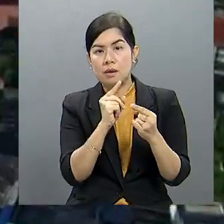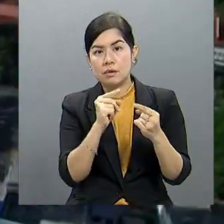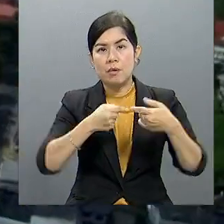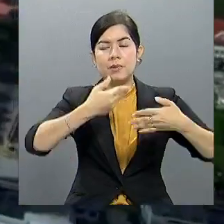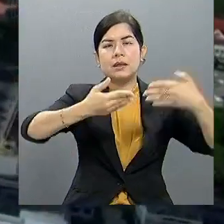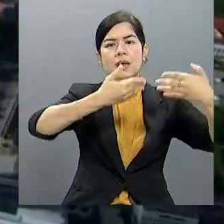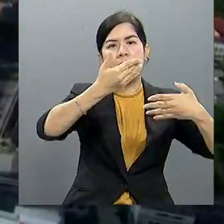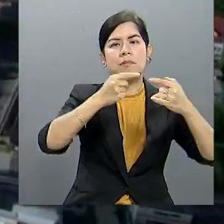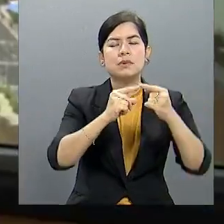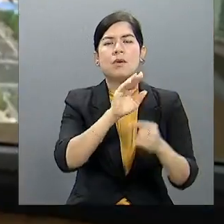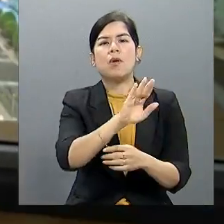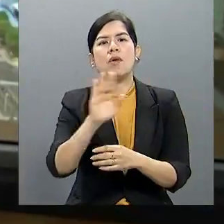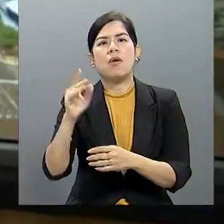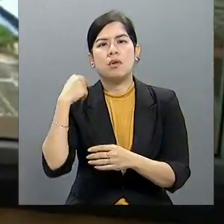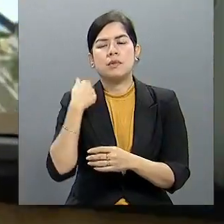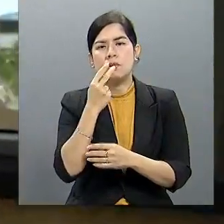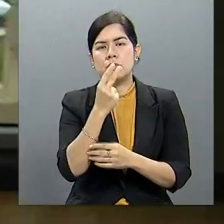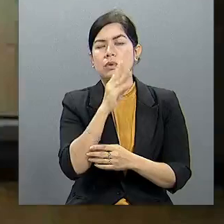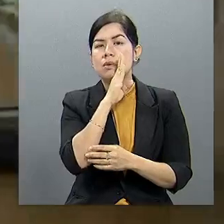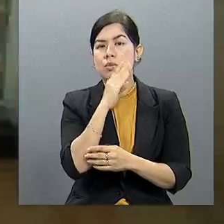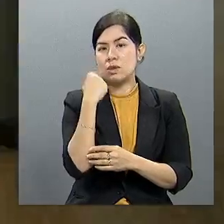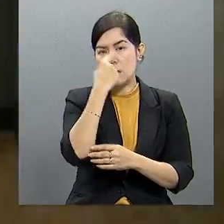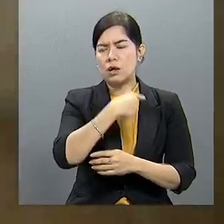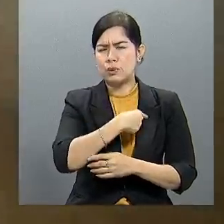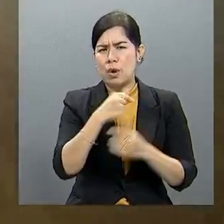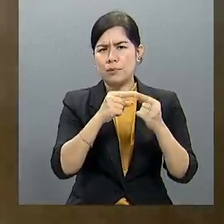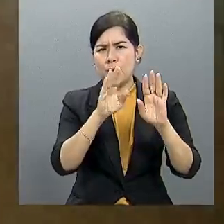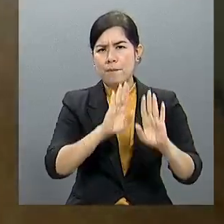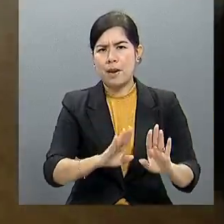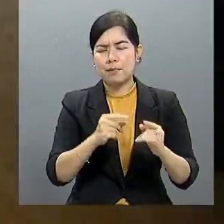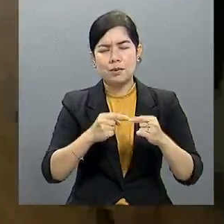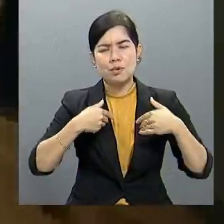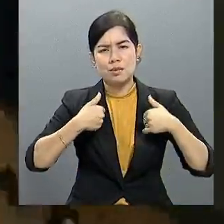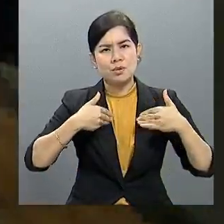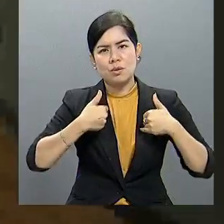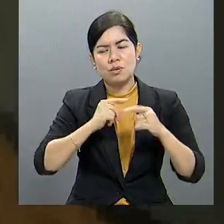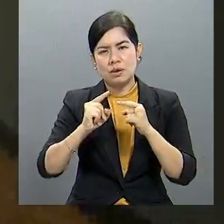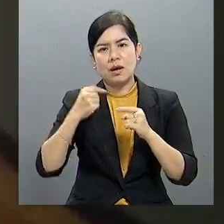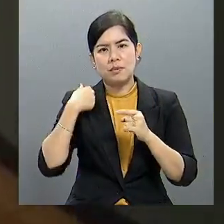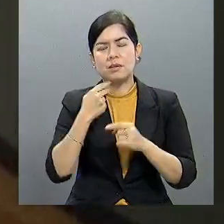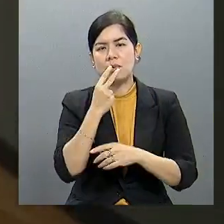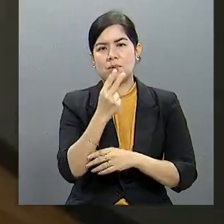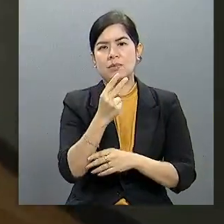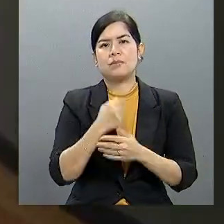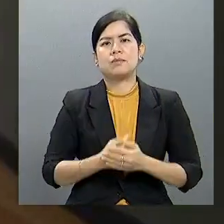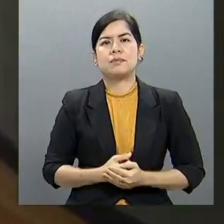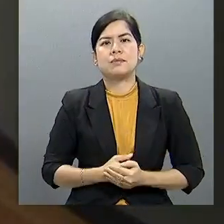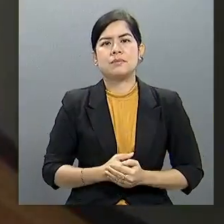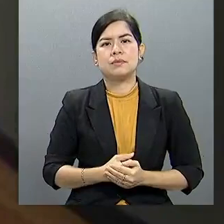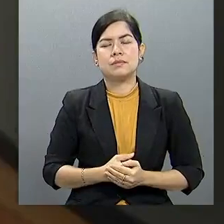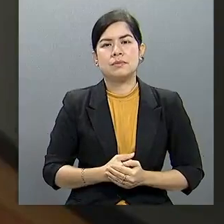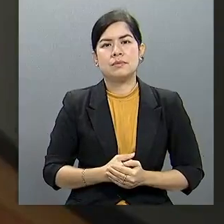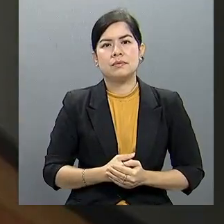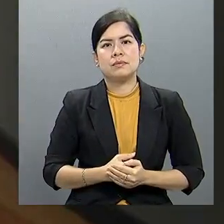โท ด้วยใครทชอบแบบแว Adventure แบแว Extreme แบบกลาแบบโ สนุสนถ้ารัฐิกิจนึ